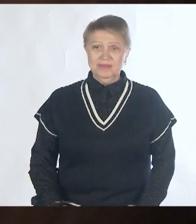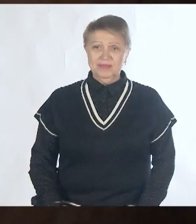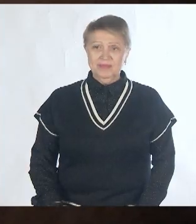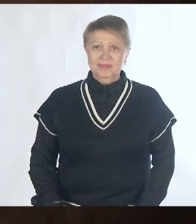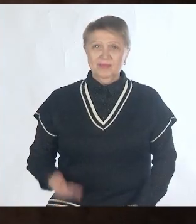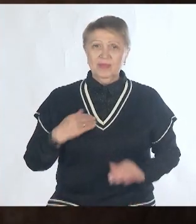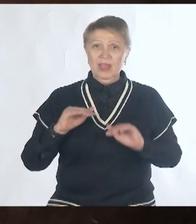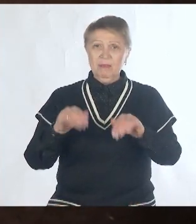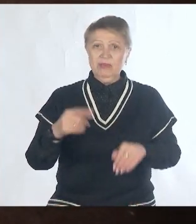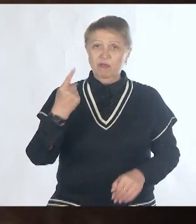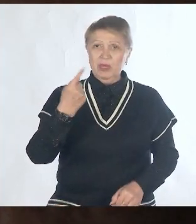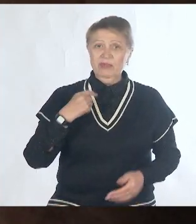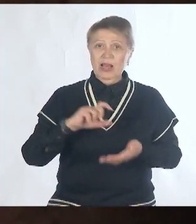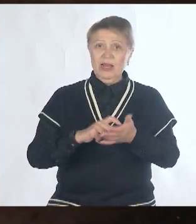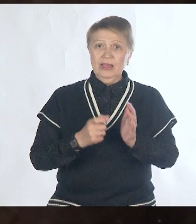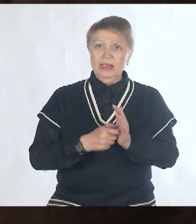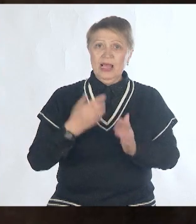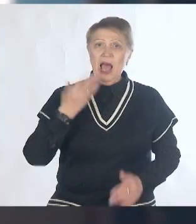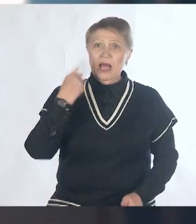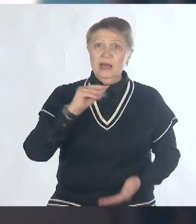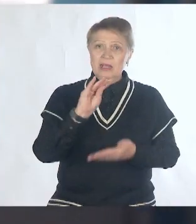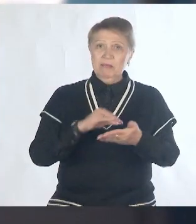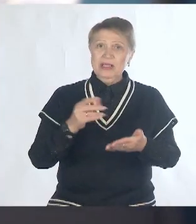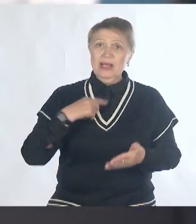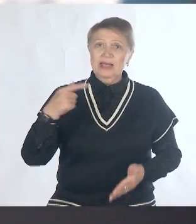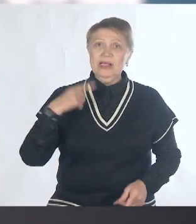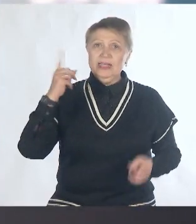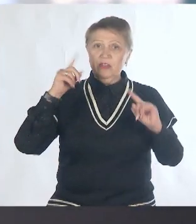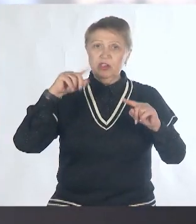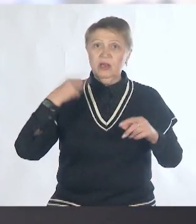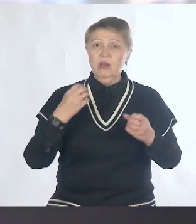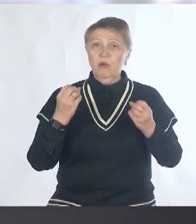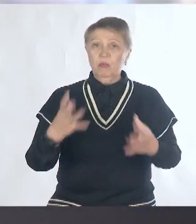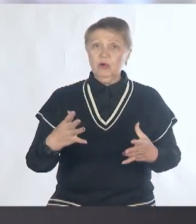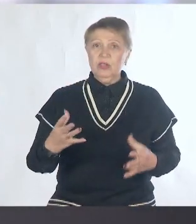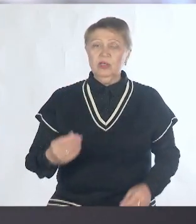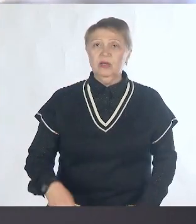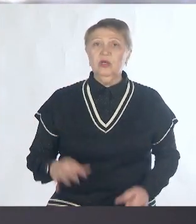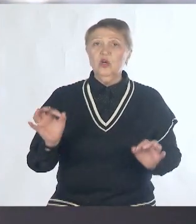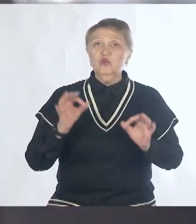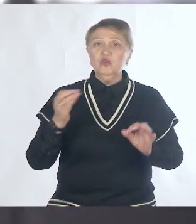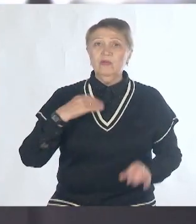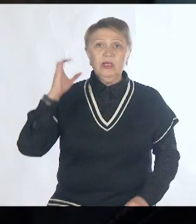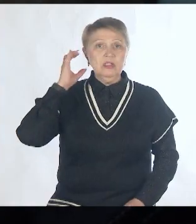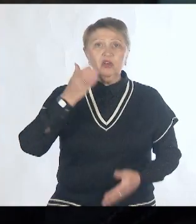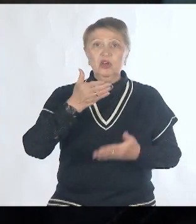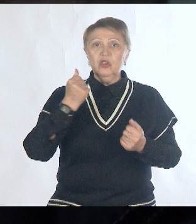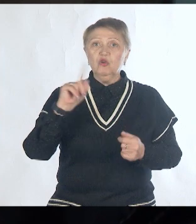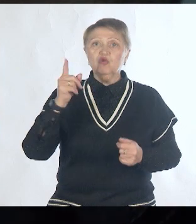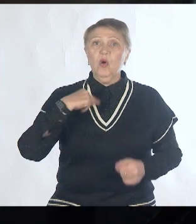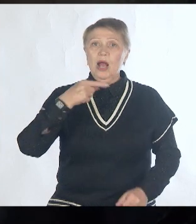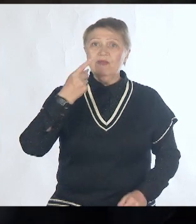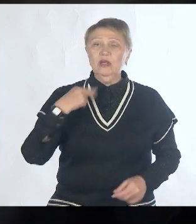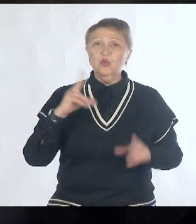поступил первый класс это официальным и подчинении я просто я просто не слыша что говорю преподаватель